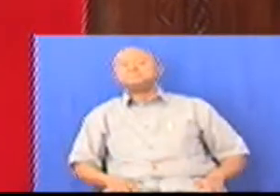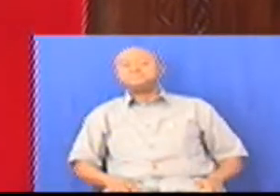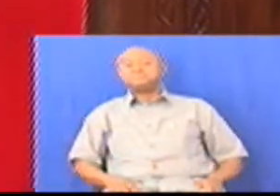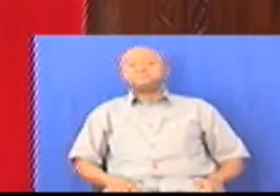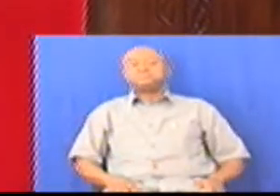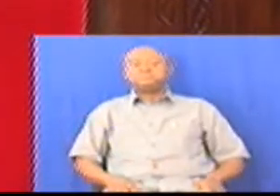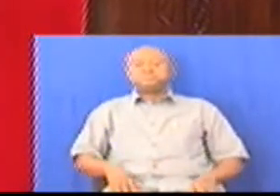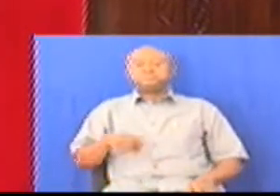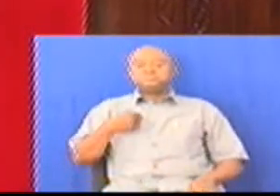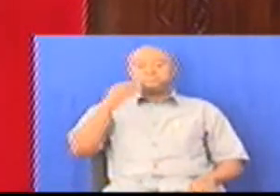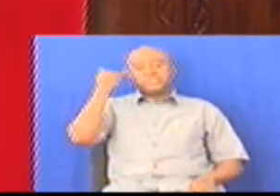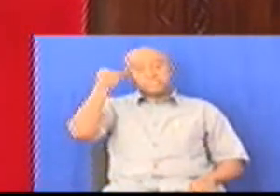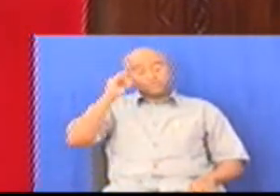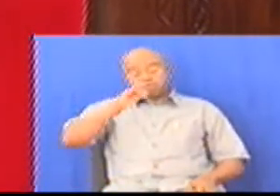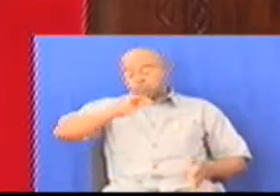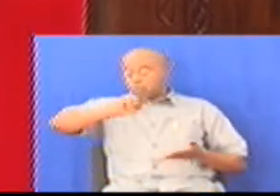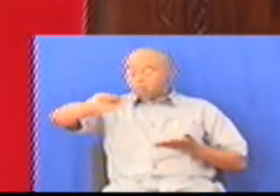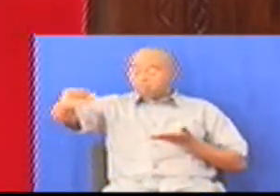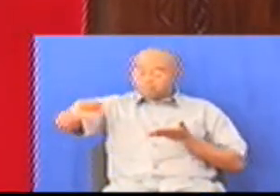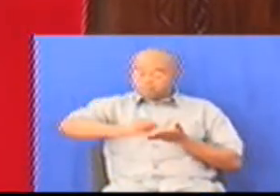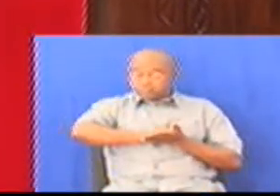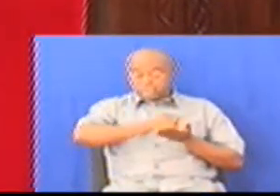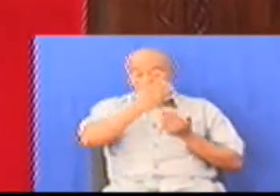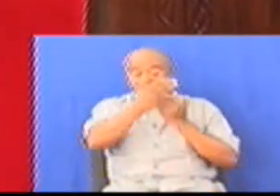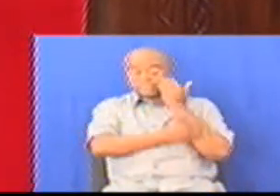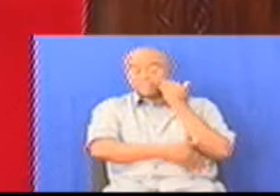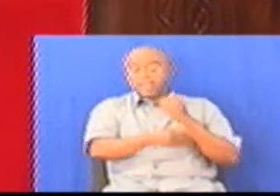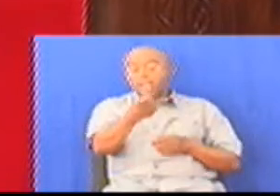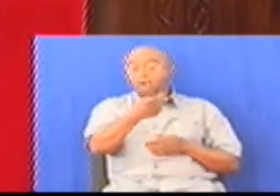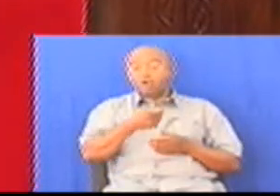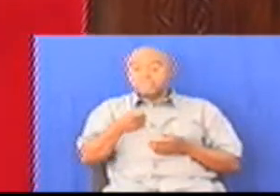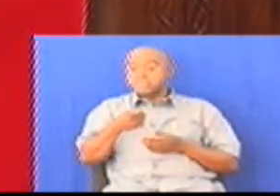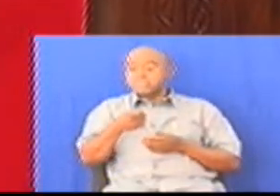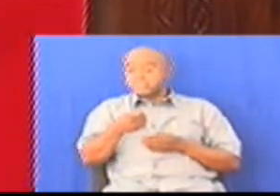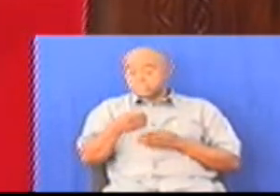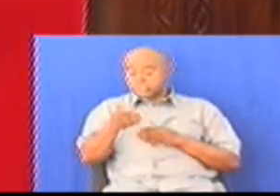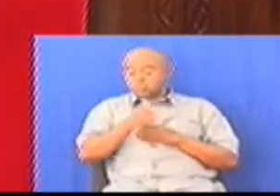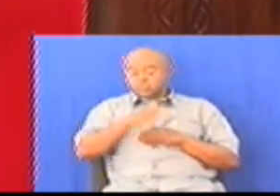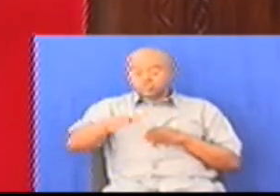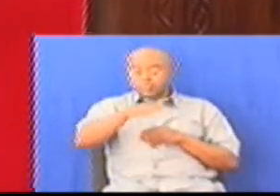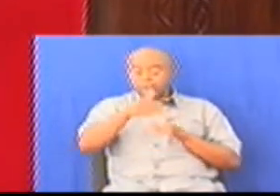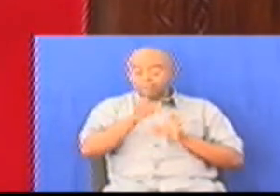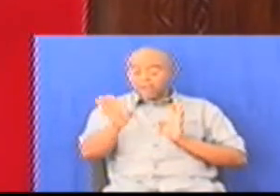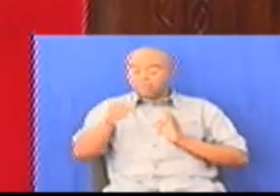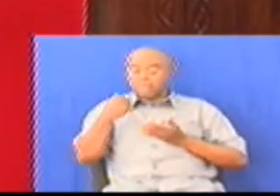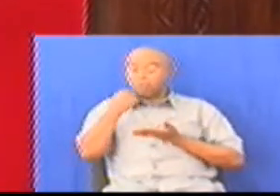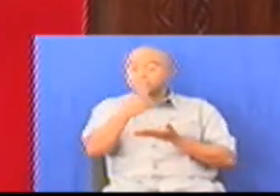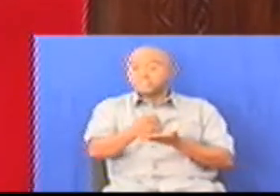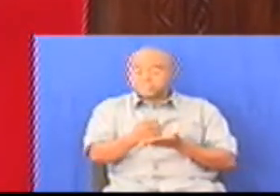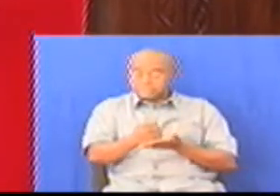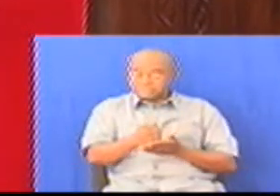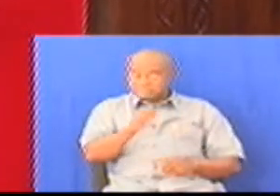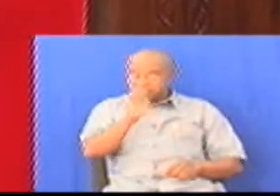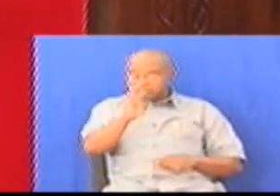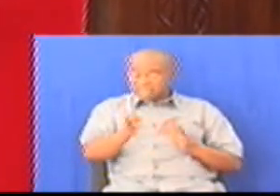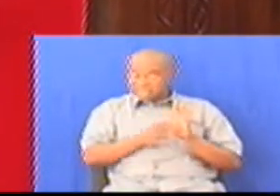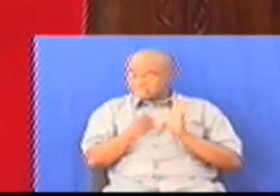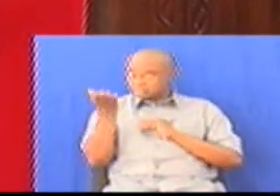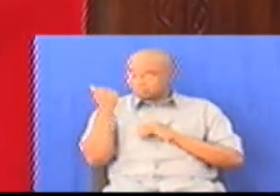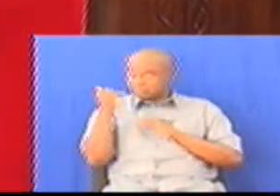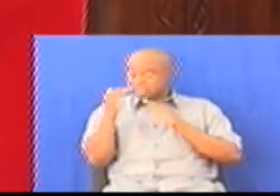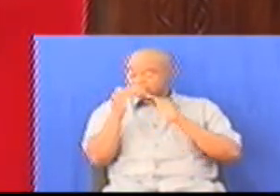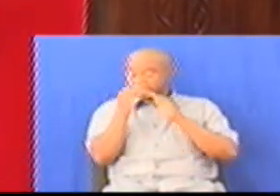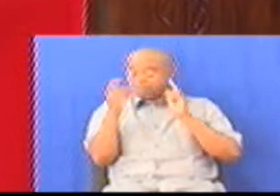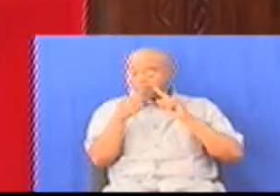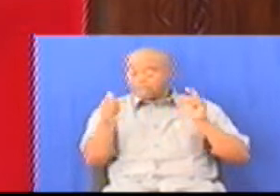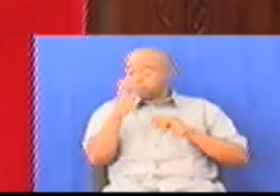Ushauri wa kufuta misamaha ya kodi kwenye maeneo maalum ya uwekezaji yaliwahi kutolewa na kambi rasmi ya upinzani bungeni miaka 9 iliyopita kupitia maoni